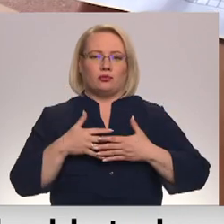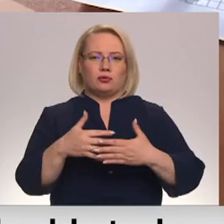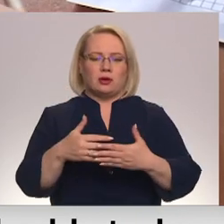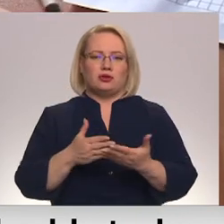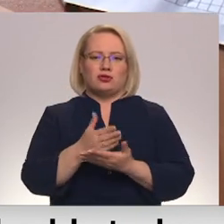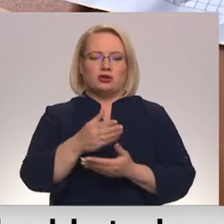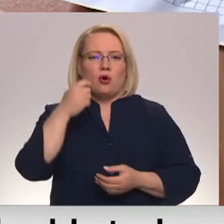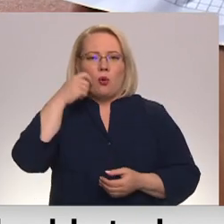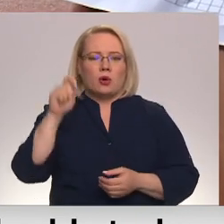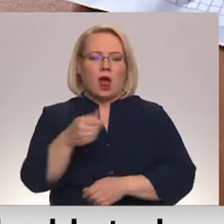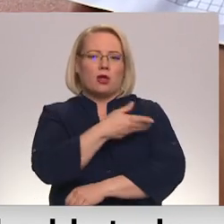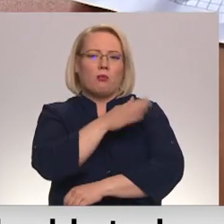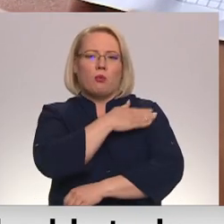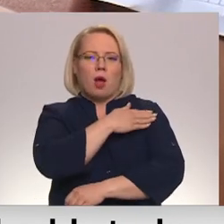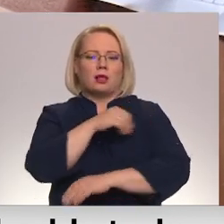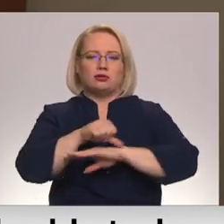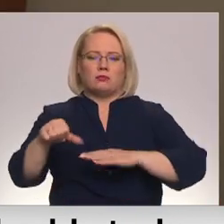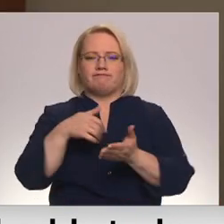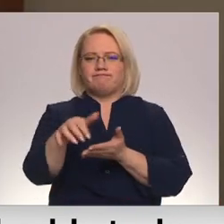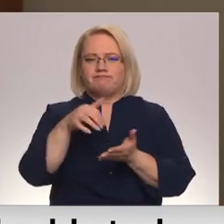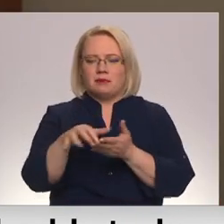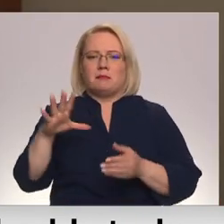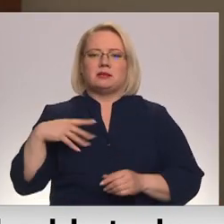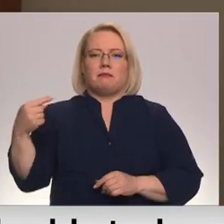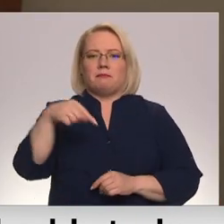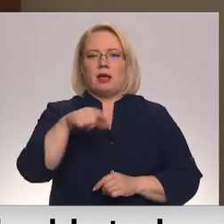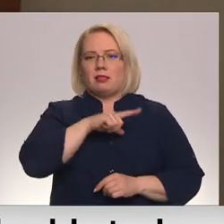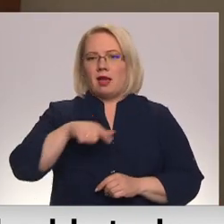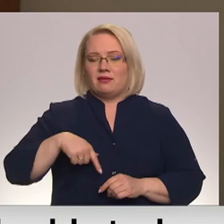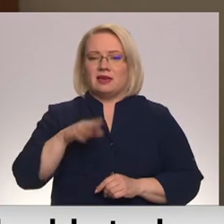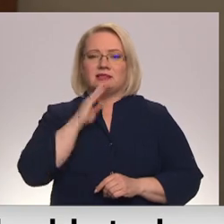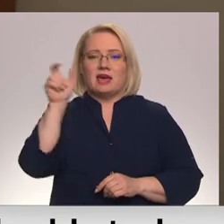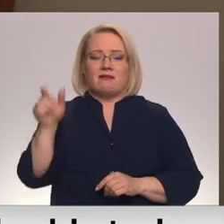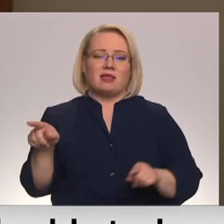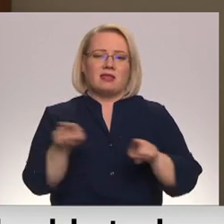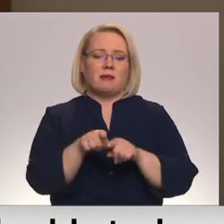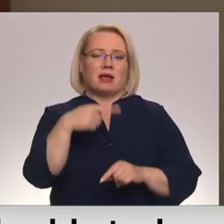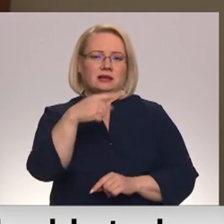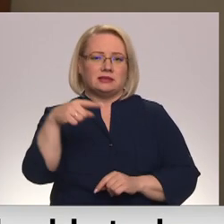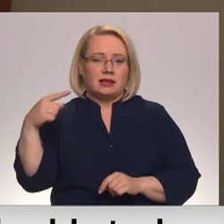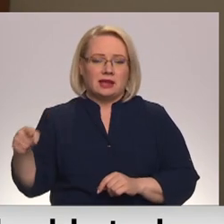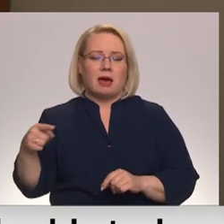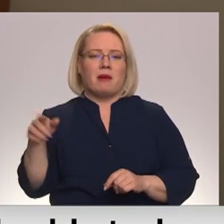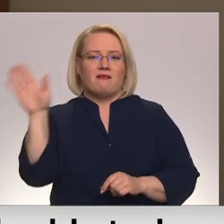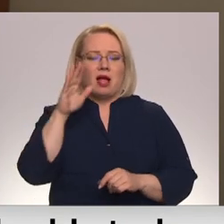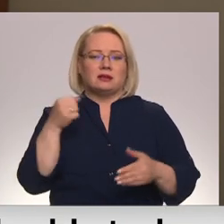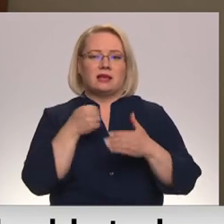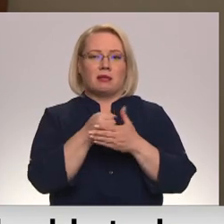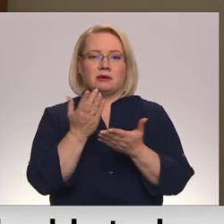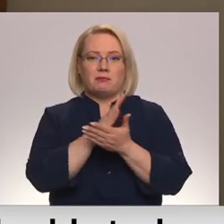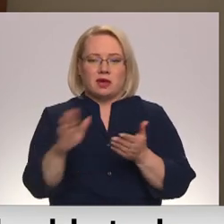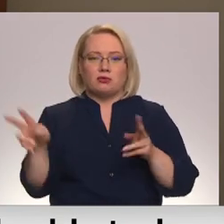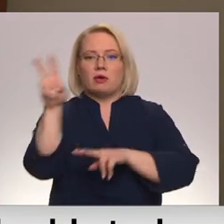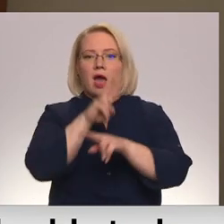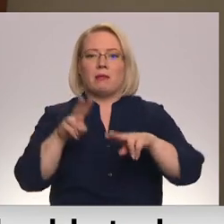šķērsoja Ukrainas-Polijas robežu kājām, līdz nonāca Latvijā. Allai, tāpat kā daudziem Ukrainas bēgļiem, beidzoties valsts atbalstam būs jāmeklē vieta,